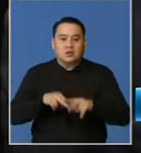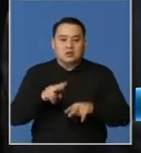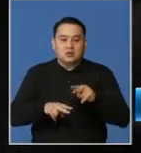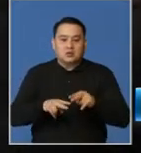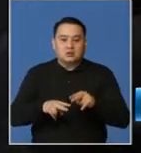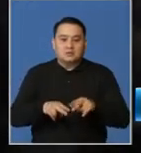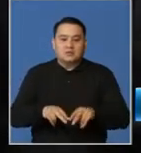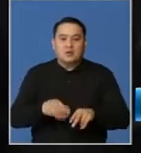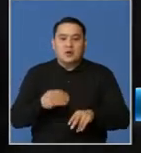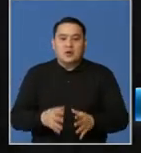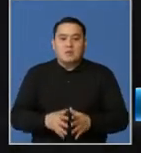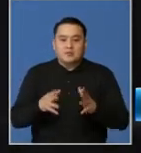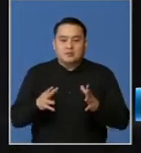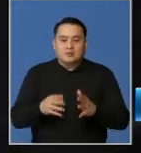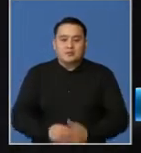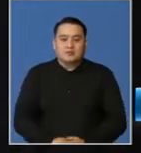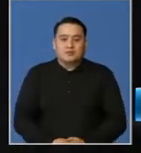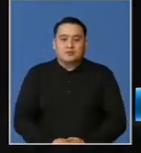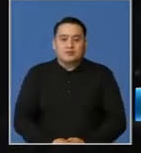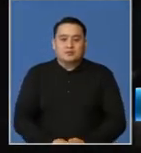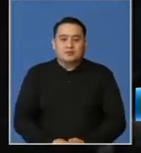и волшебства.